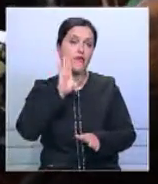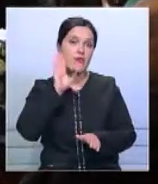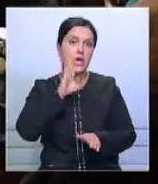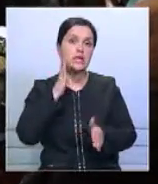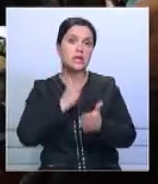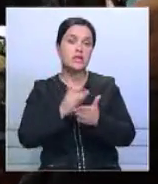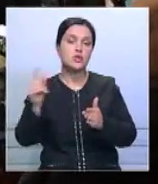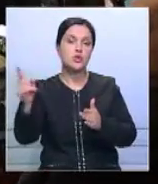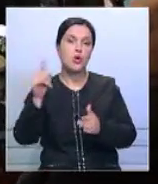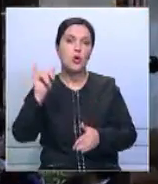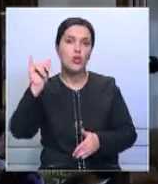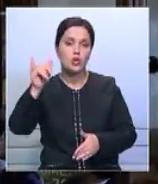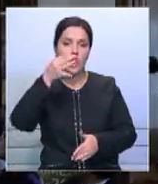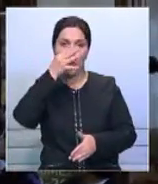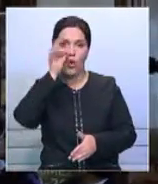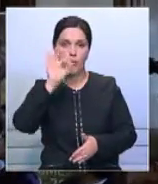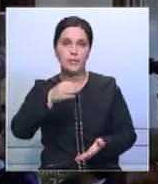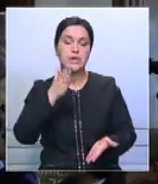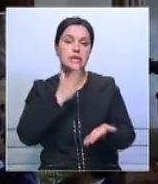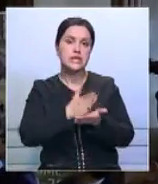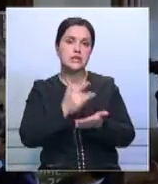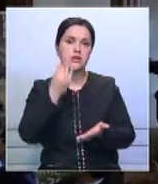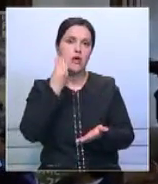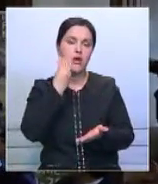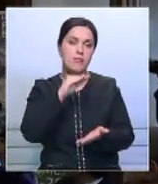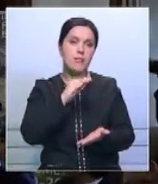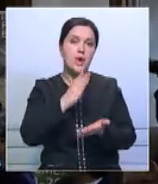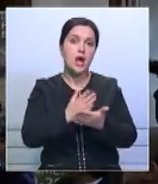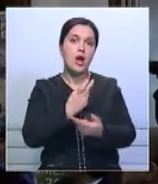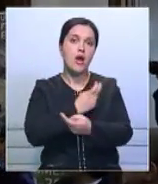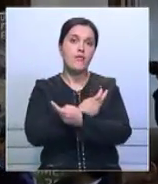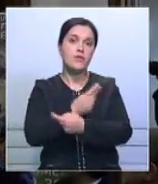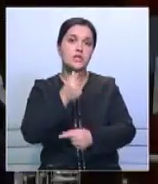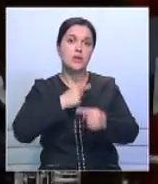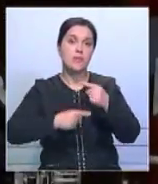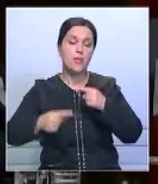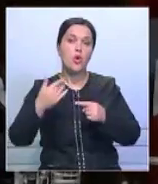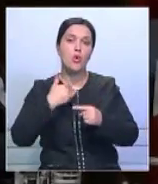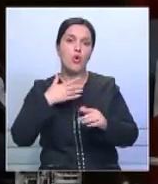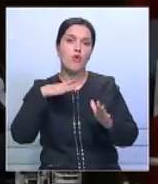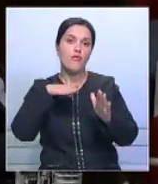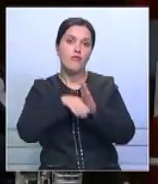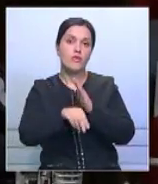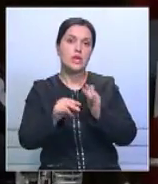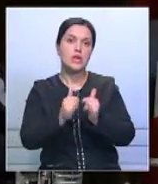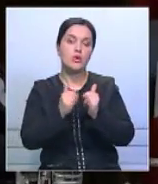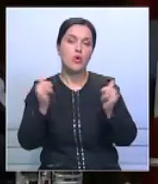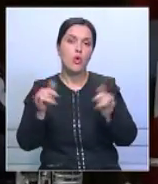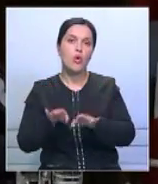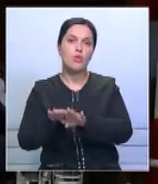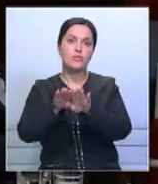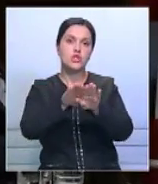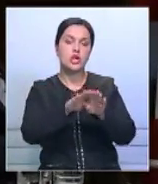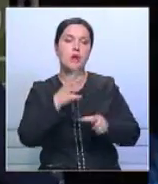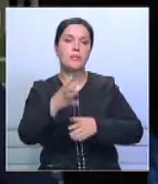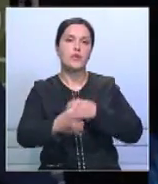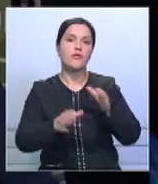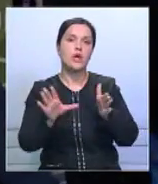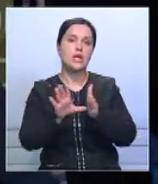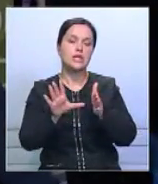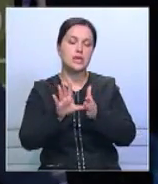Обладая уникальным опытом и передовыми разработками, австрийский бизнес готов внести свой вклад и в развитие общемировой энергии